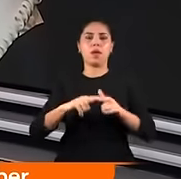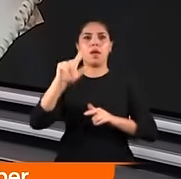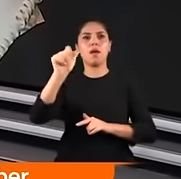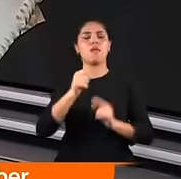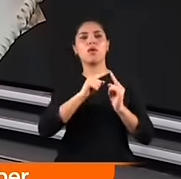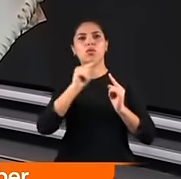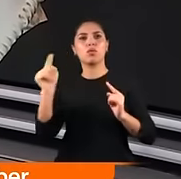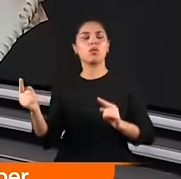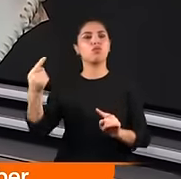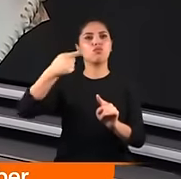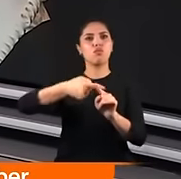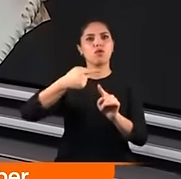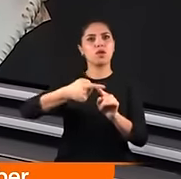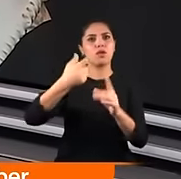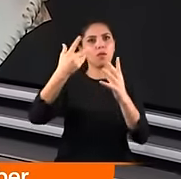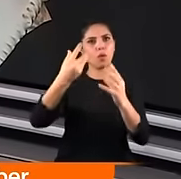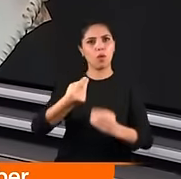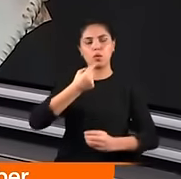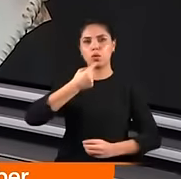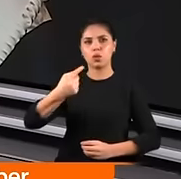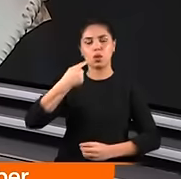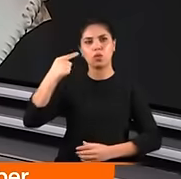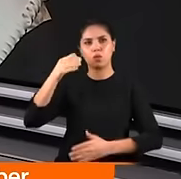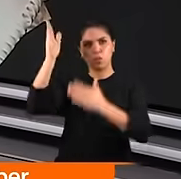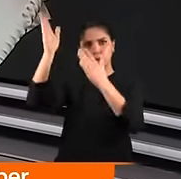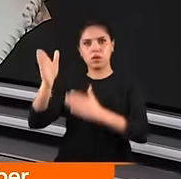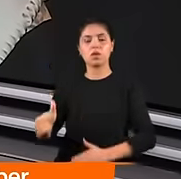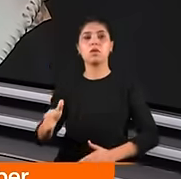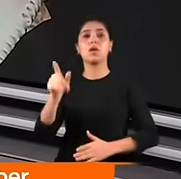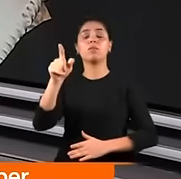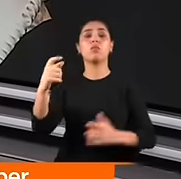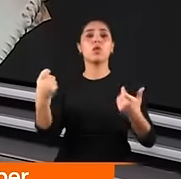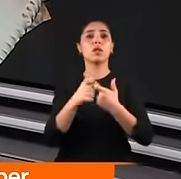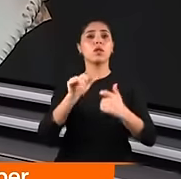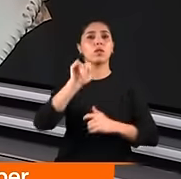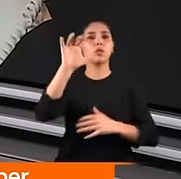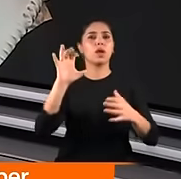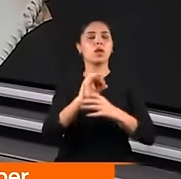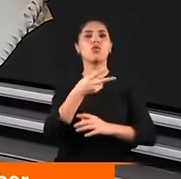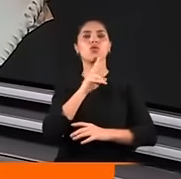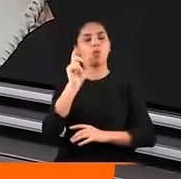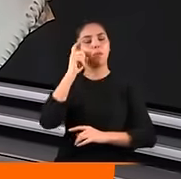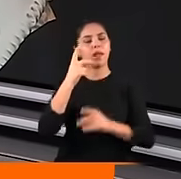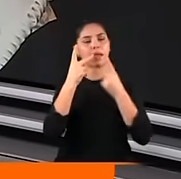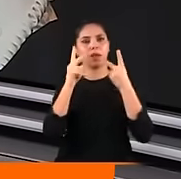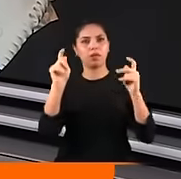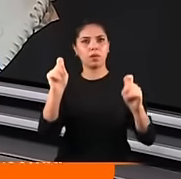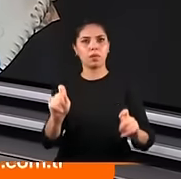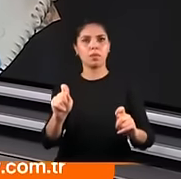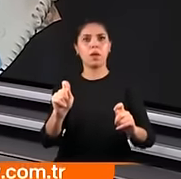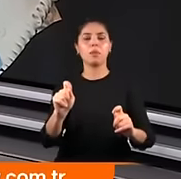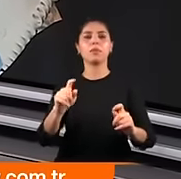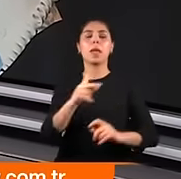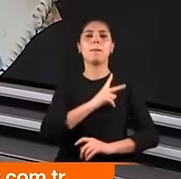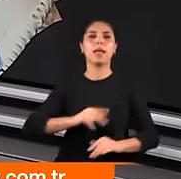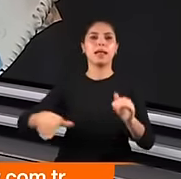sürecinde ise olumlu işaretler olduğunu belirtti. Erdoğan, Eurofighter savaş uçakları ile ilgili son durumu açıkladı. Mesajlarında yerel seçime